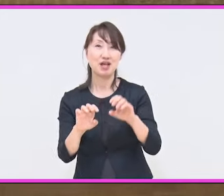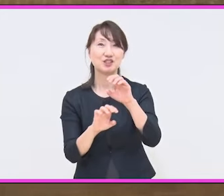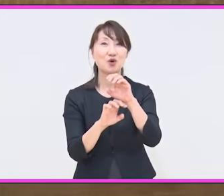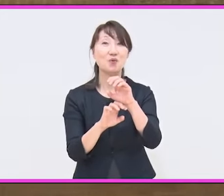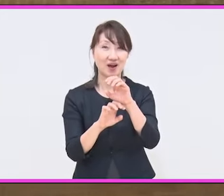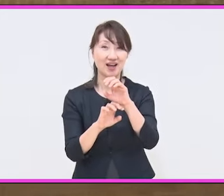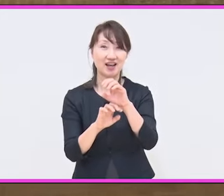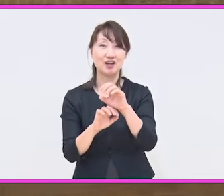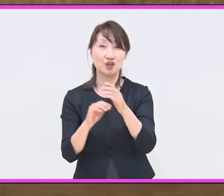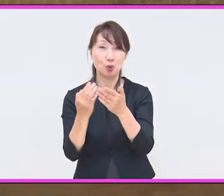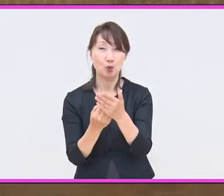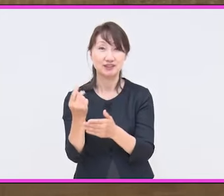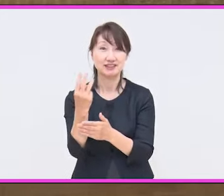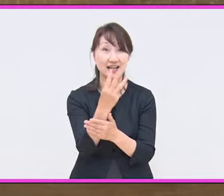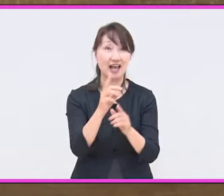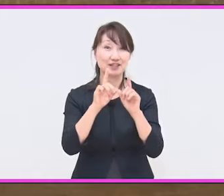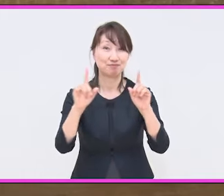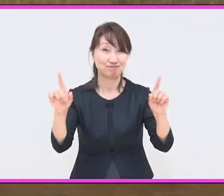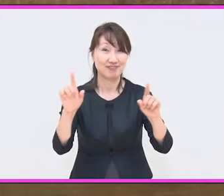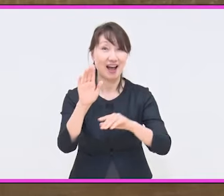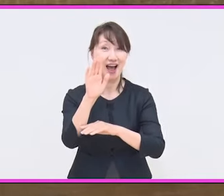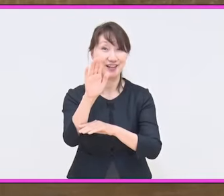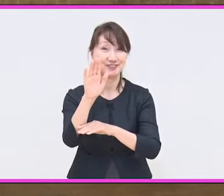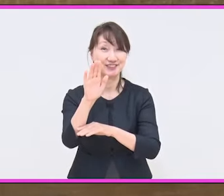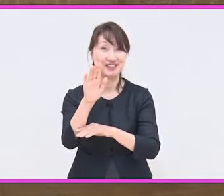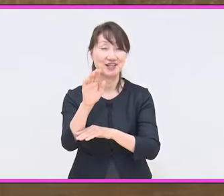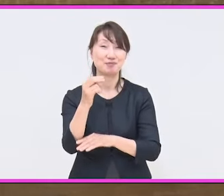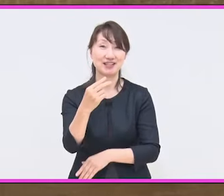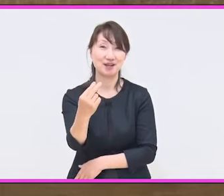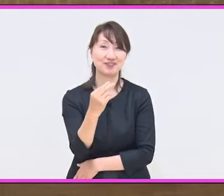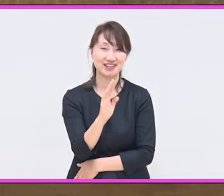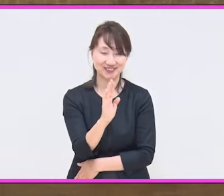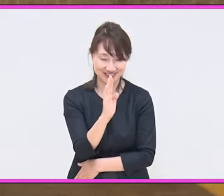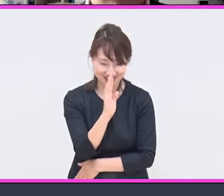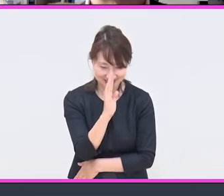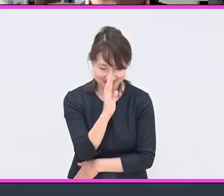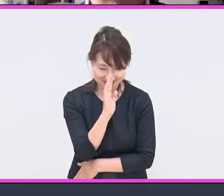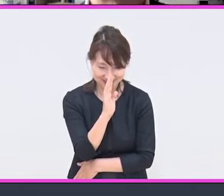イノベーションはあと3回の配信があります。それではまたお目にかかりましょう。